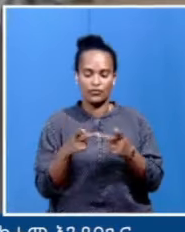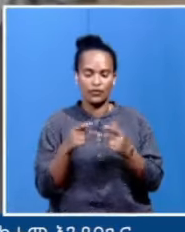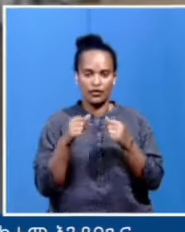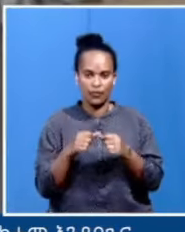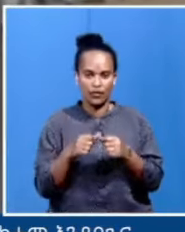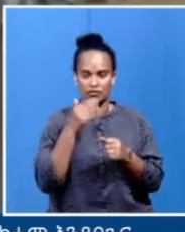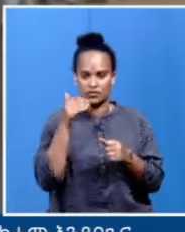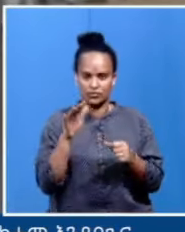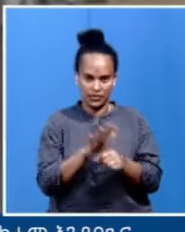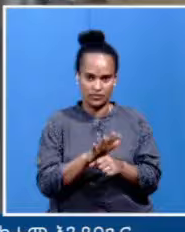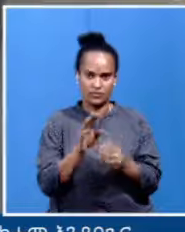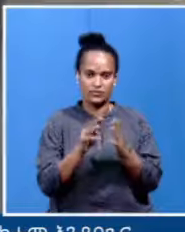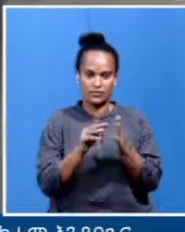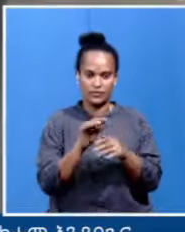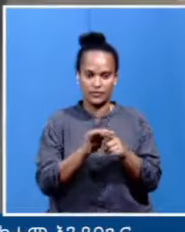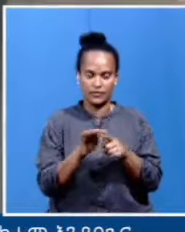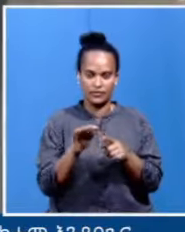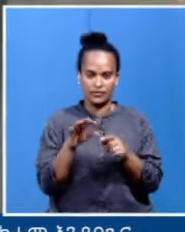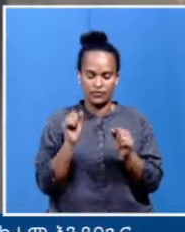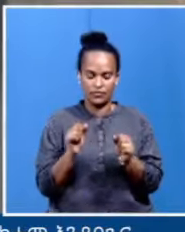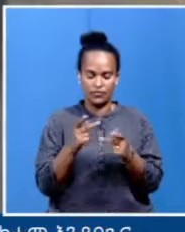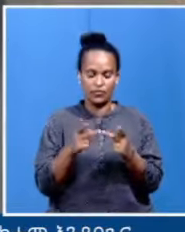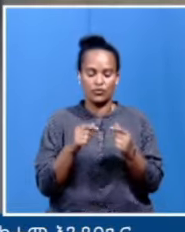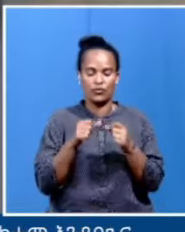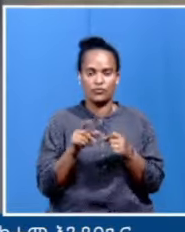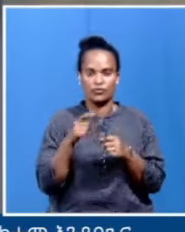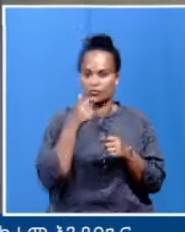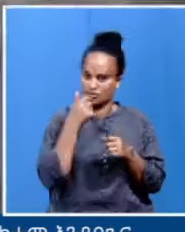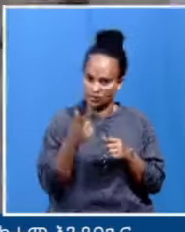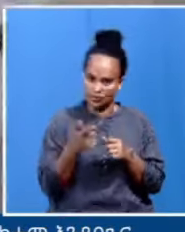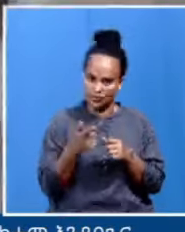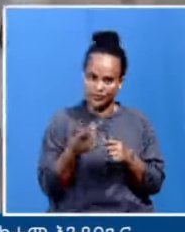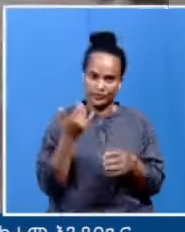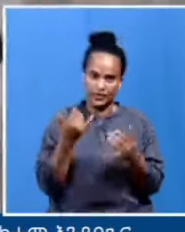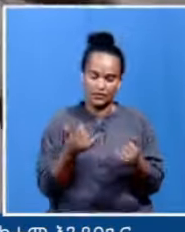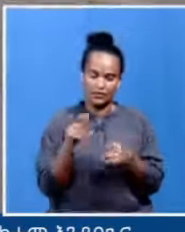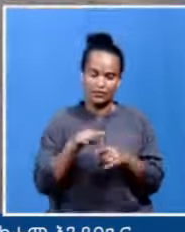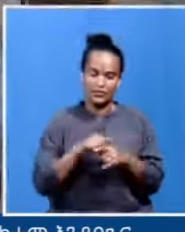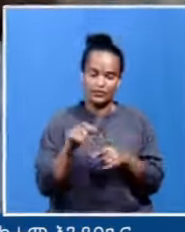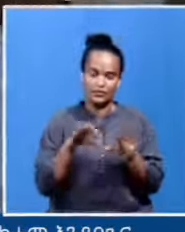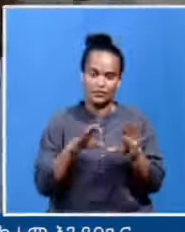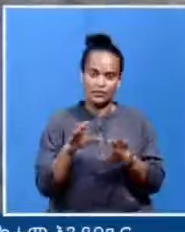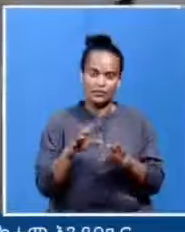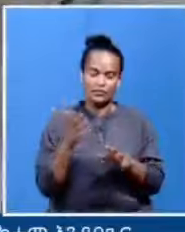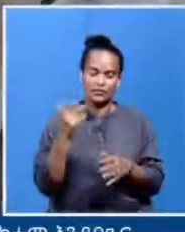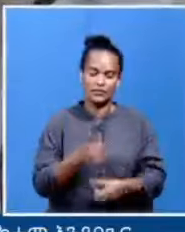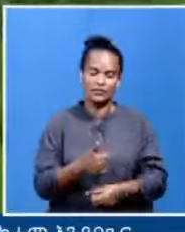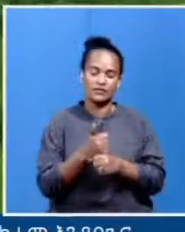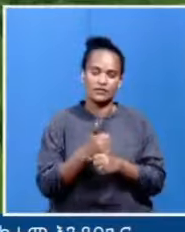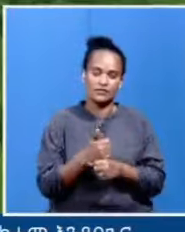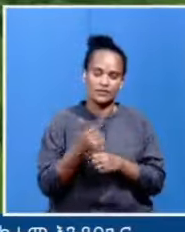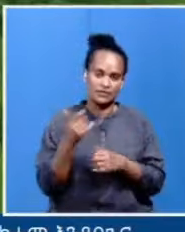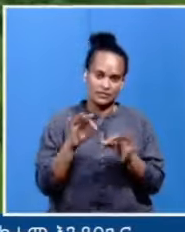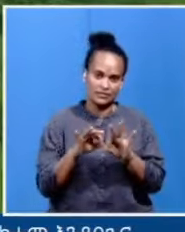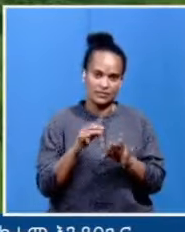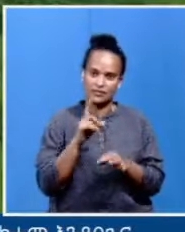ምውዓል ዝሐሸ ብቕዓትን ስነ ምግባርን ክህልዎም ኣብ ዝኽእሎም ቦታ ይውዕሉ ምህላዎም ተዛሪቦም። ቅድሚ ሕዚ ነቶም ሰልጠንቲ ዝግበረሎም ዝነበረ ድጋፍ ክንዲቲ